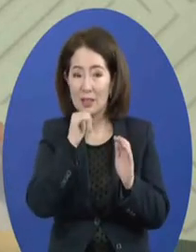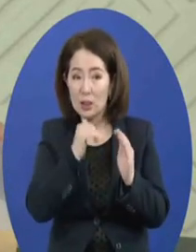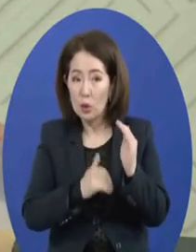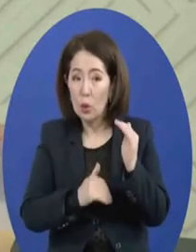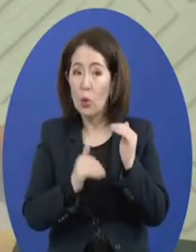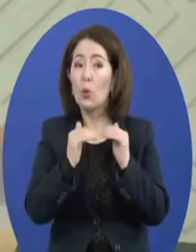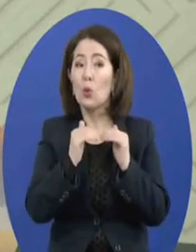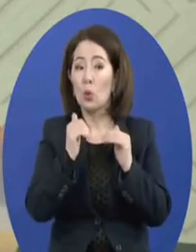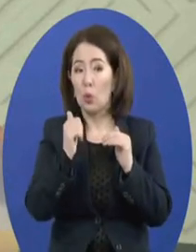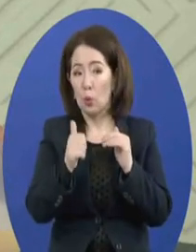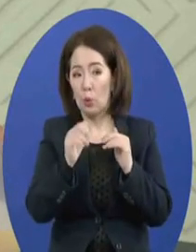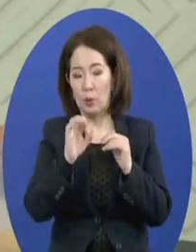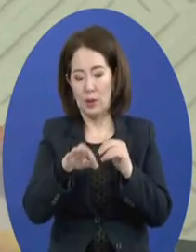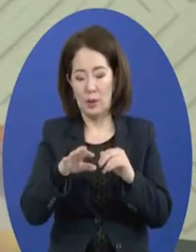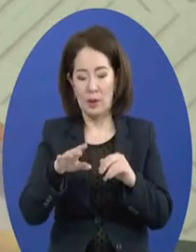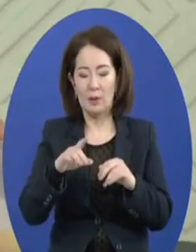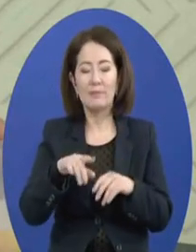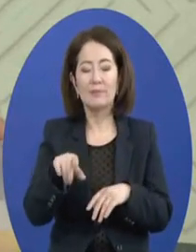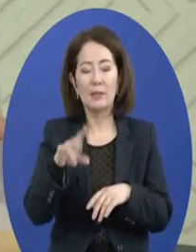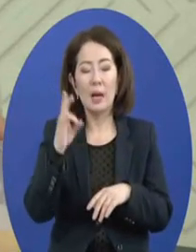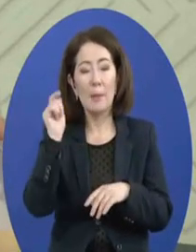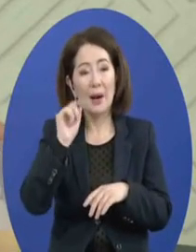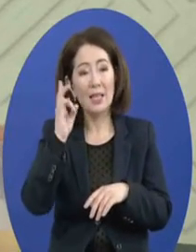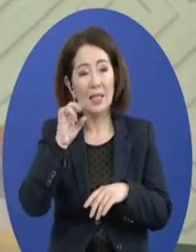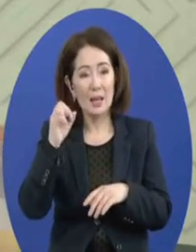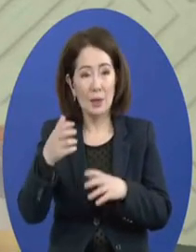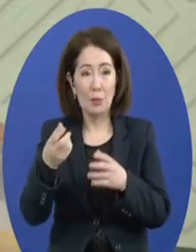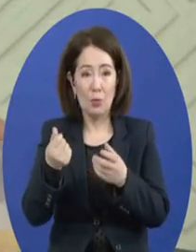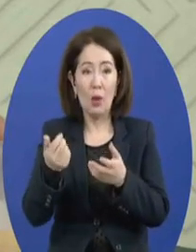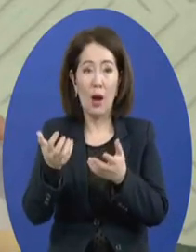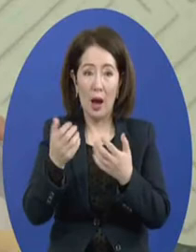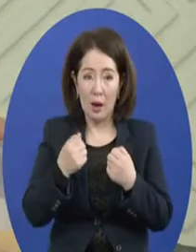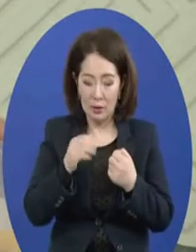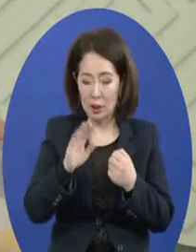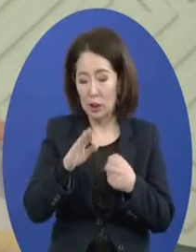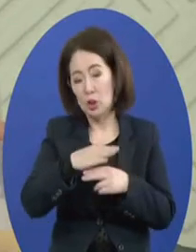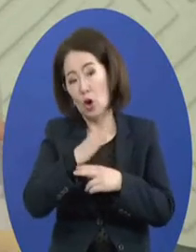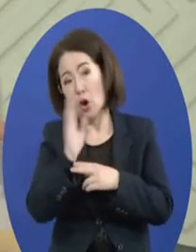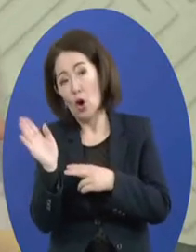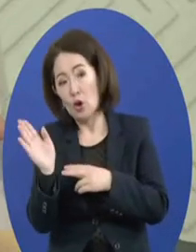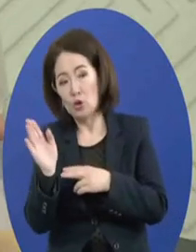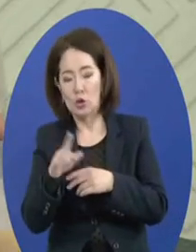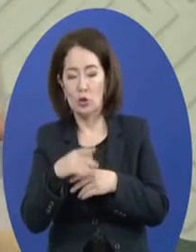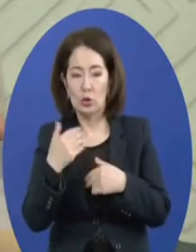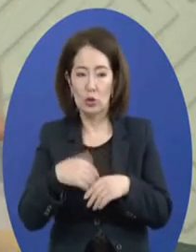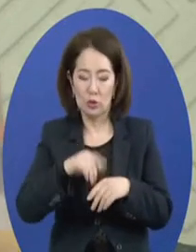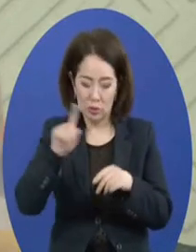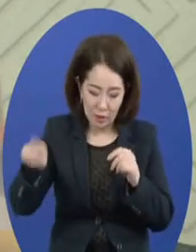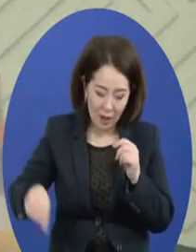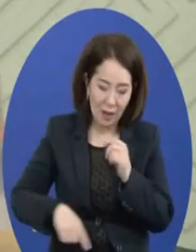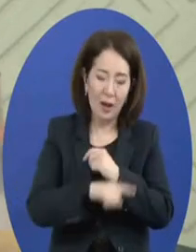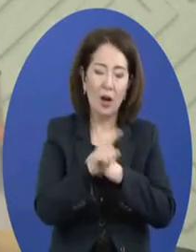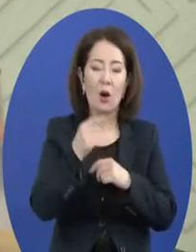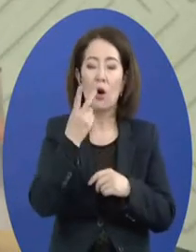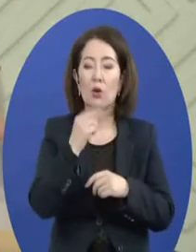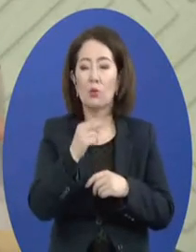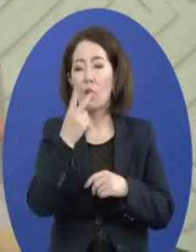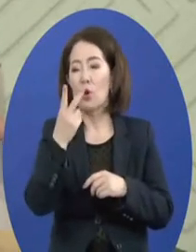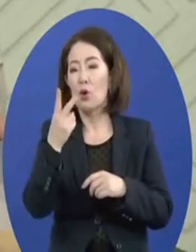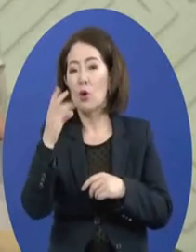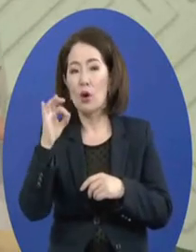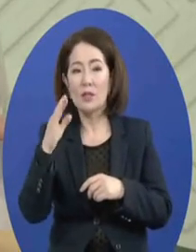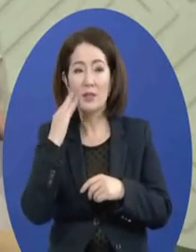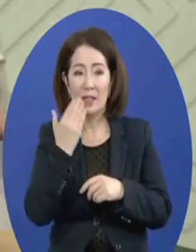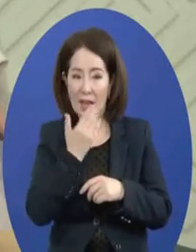ахмадууд маань болохоор одоо баяр наадмаар олол аавна. Тэрнээс хойш төрсэн ахмадууд маань болохоор ирэх жилийн 22